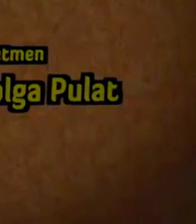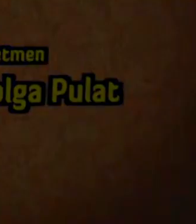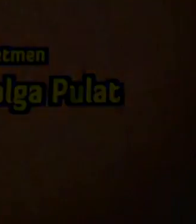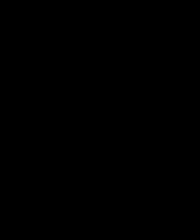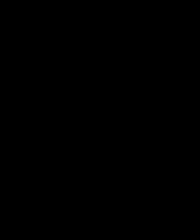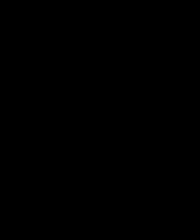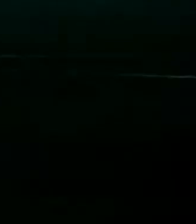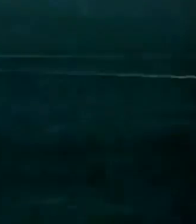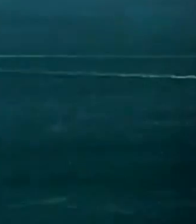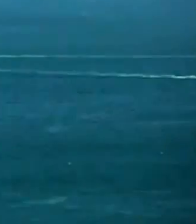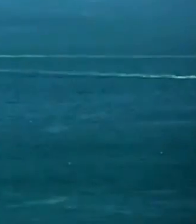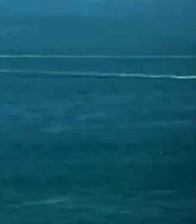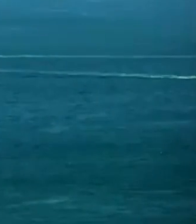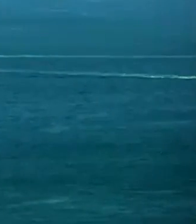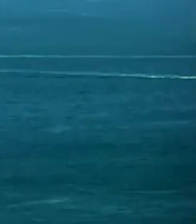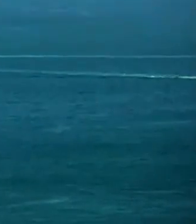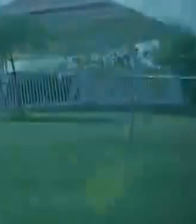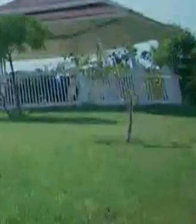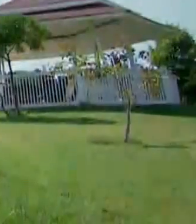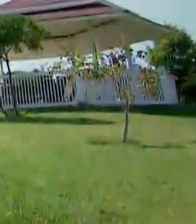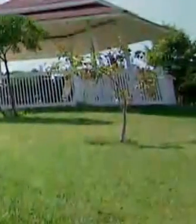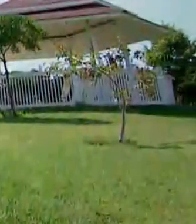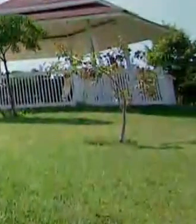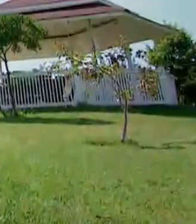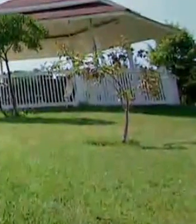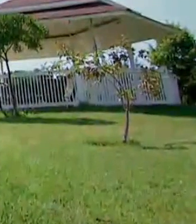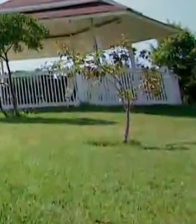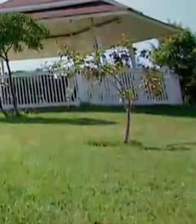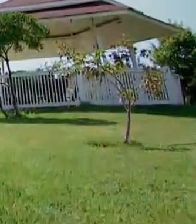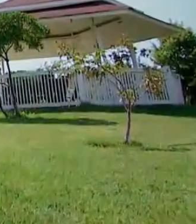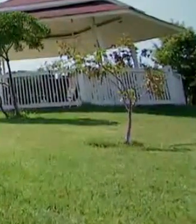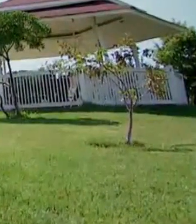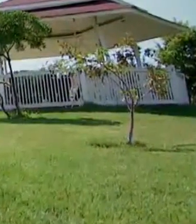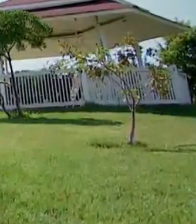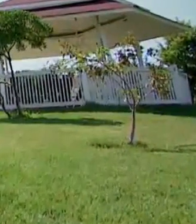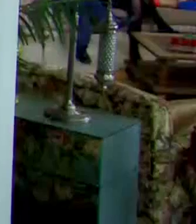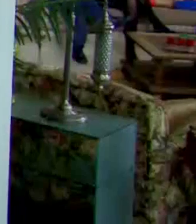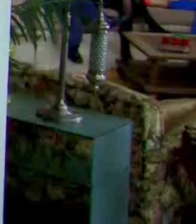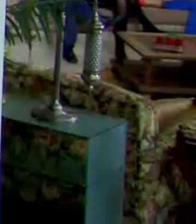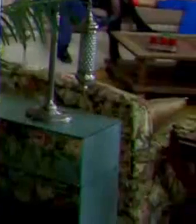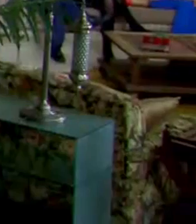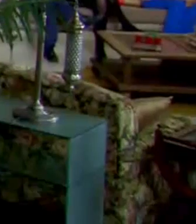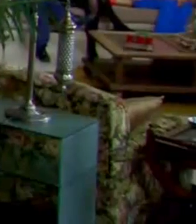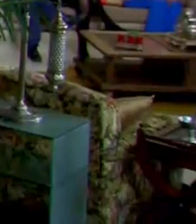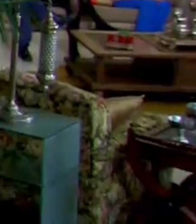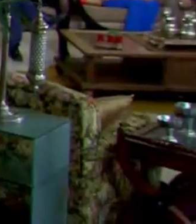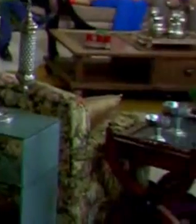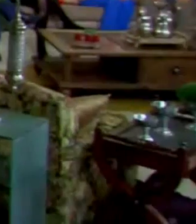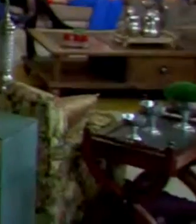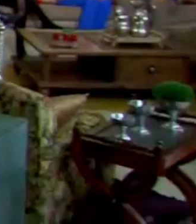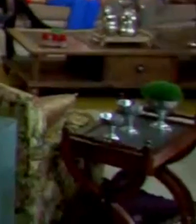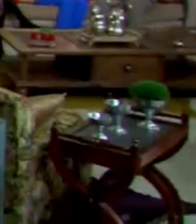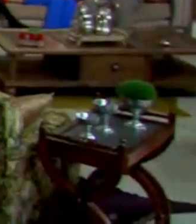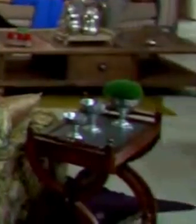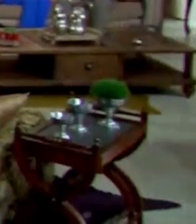Pulat. Gündüz vakti, yüksek bir yerden boğaz manzarası, villanın bahçeden görünümü.